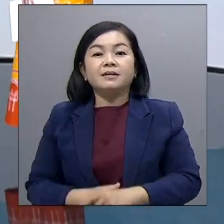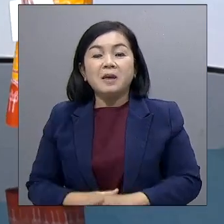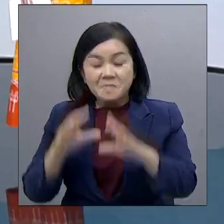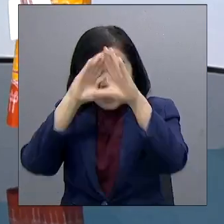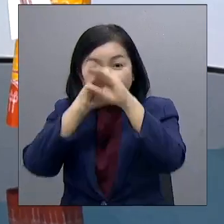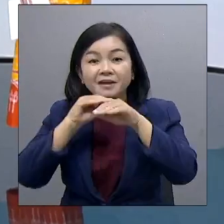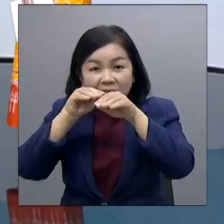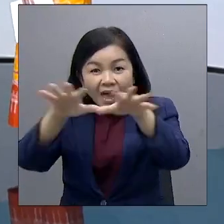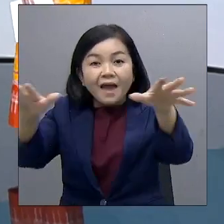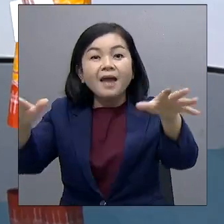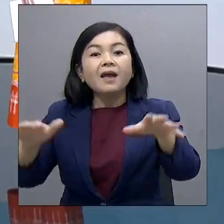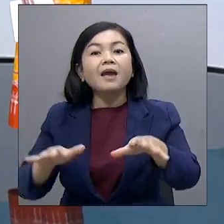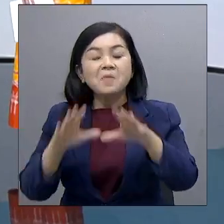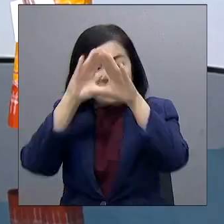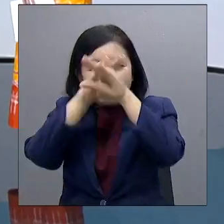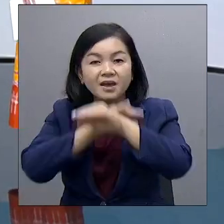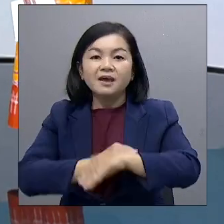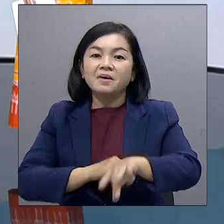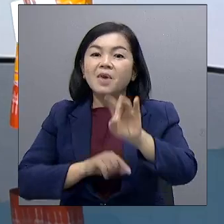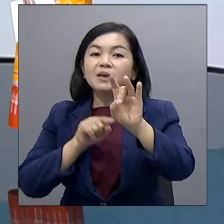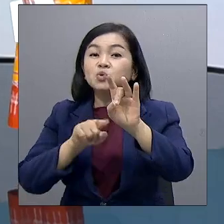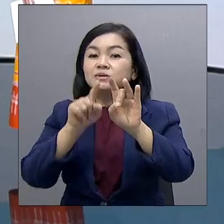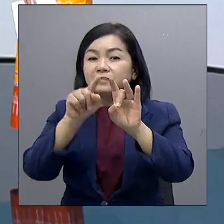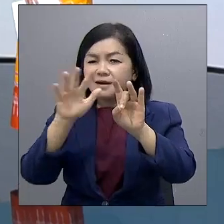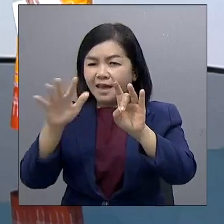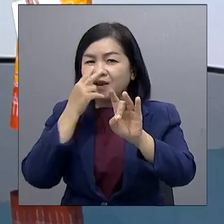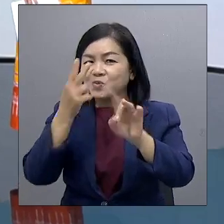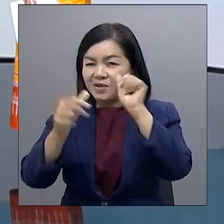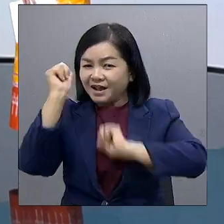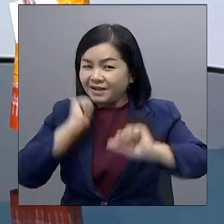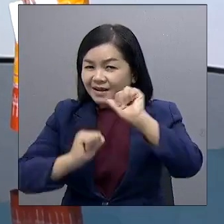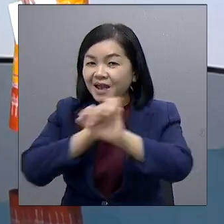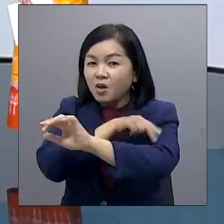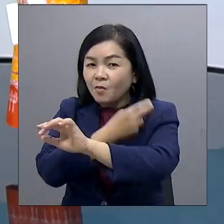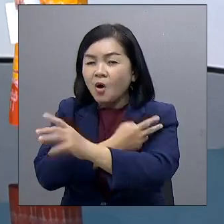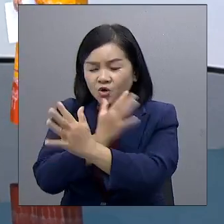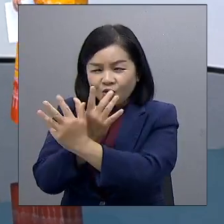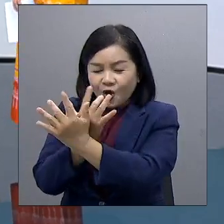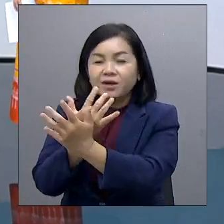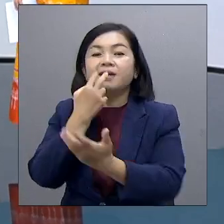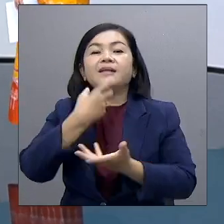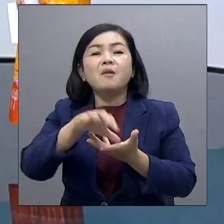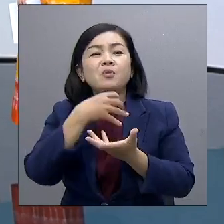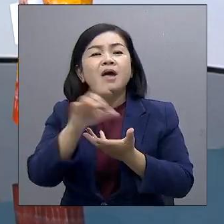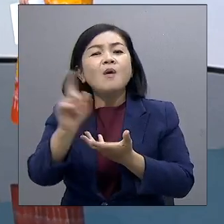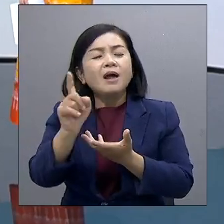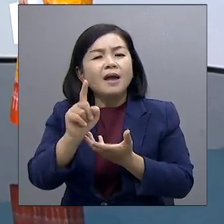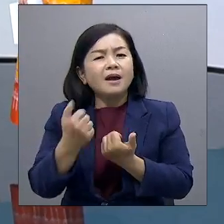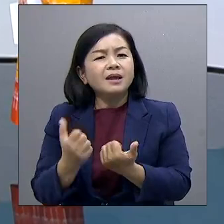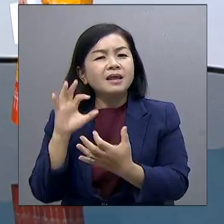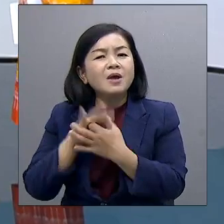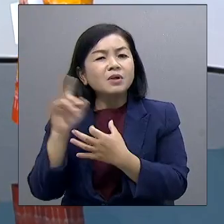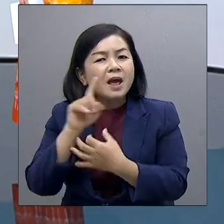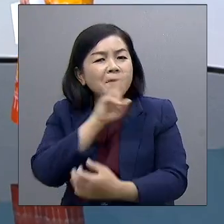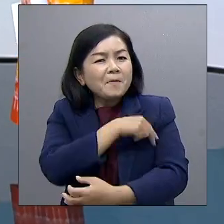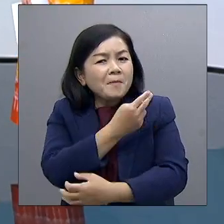แล้วคืนนี้แล้ว 20:00น. 15ครับแต่เดี๋ยวก่อนที่จะดูกันให้เล่ากันหน่อยเล่ากันหน่อยว่าเรื่องนี้อทิ